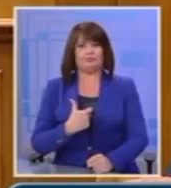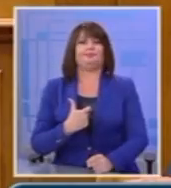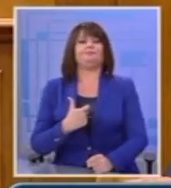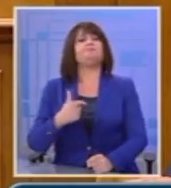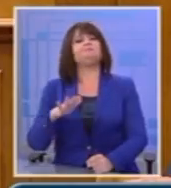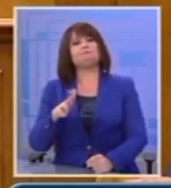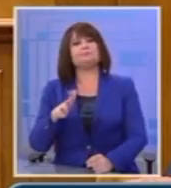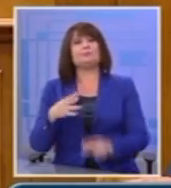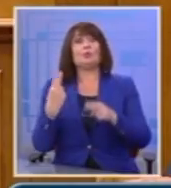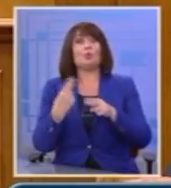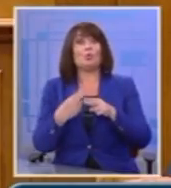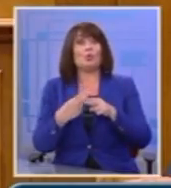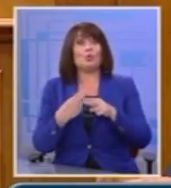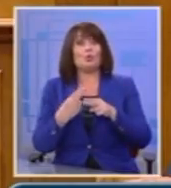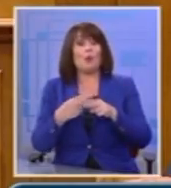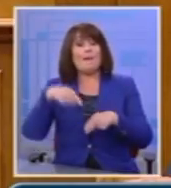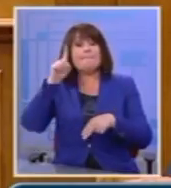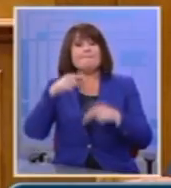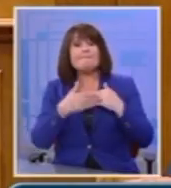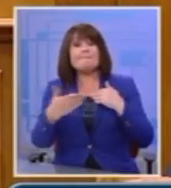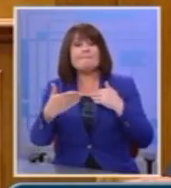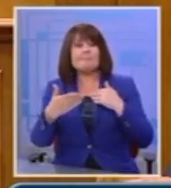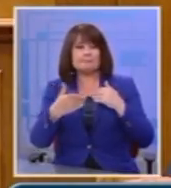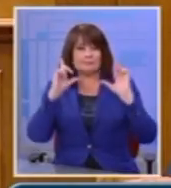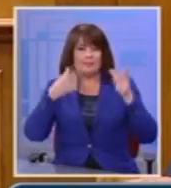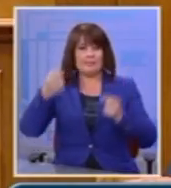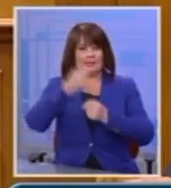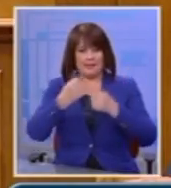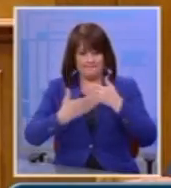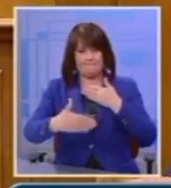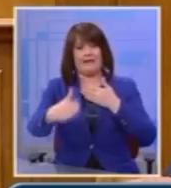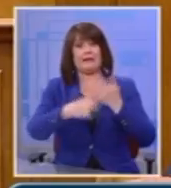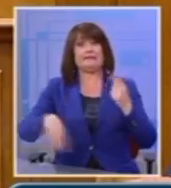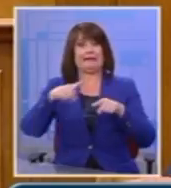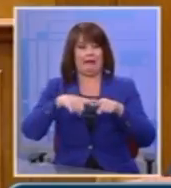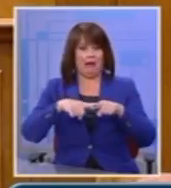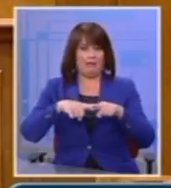ίσως τις κρισιμότερες μέρες της μεταπολιτευτικής ιστορίας του τόπου,